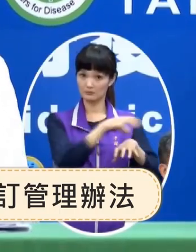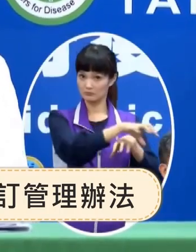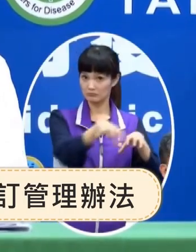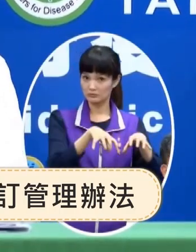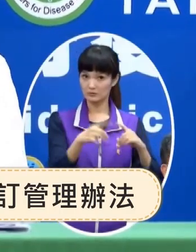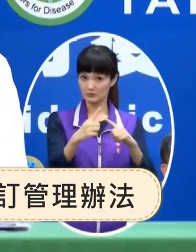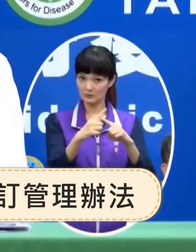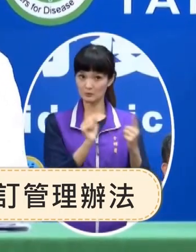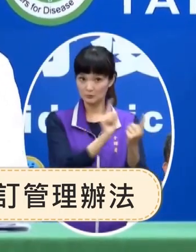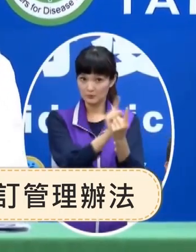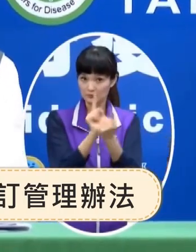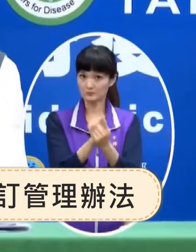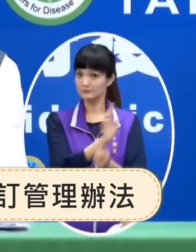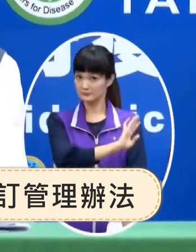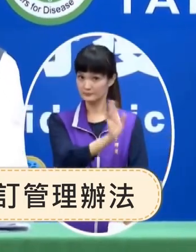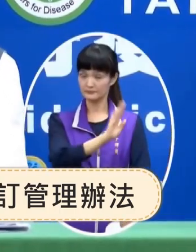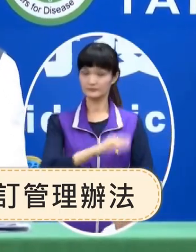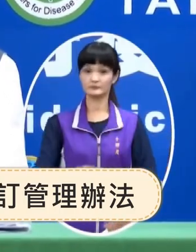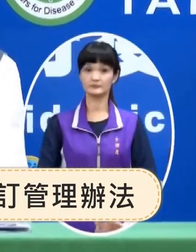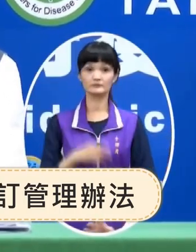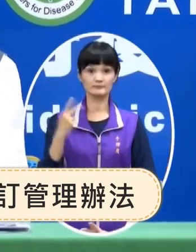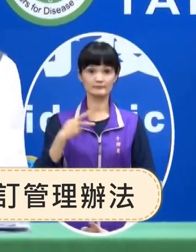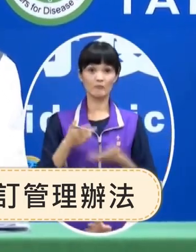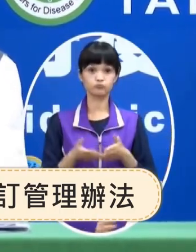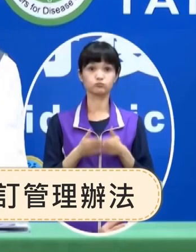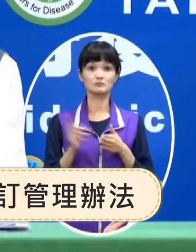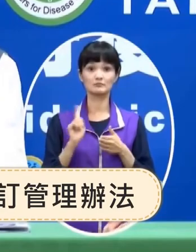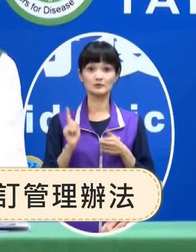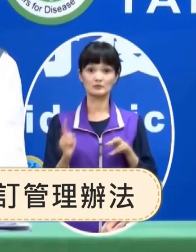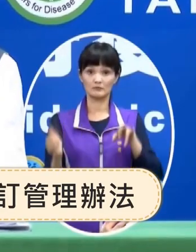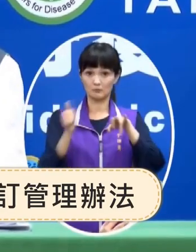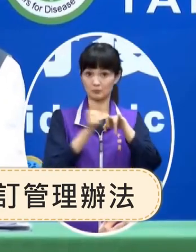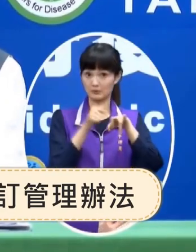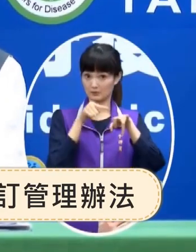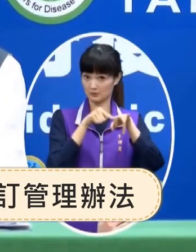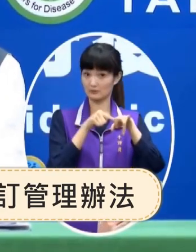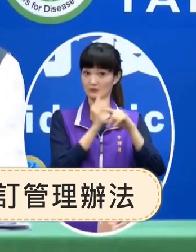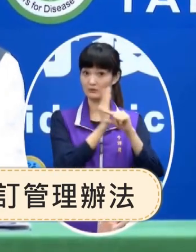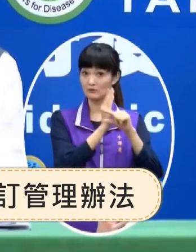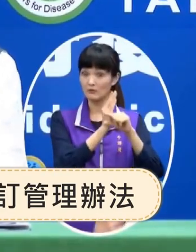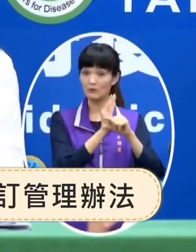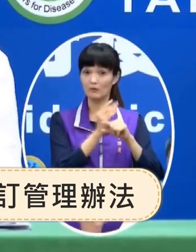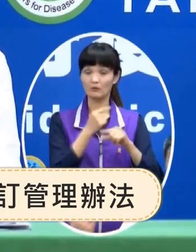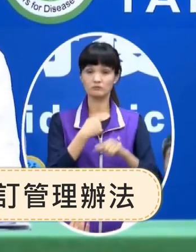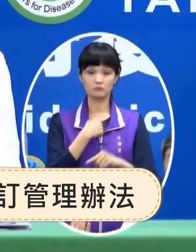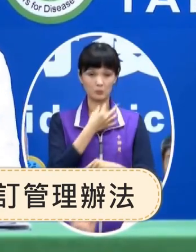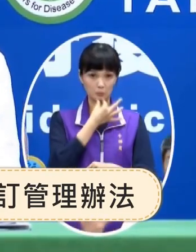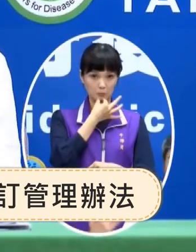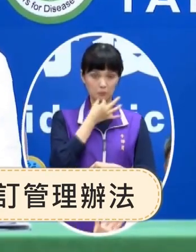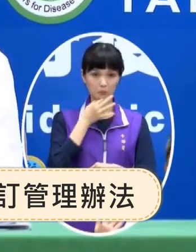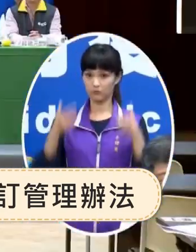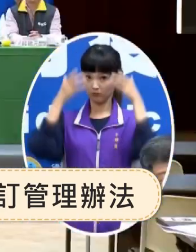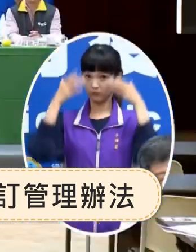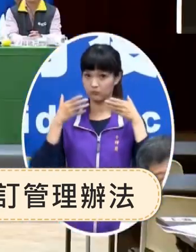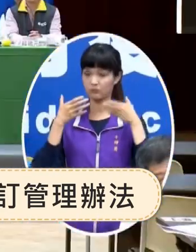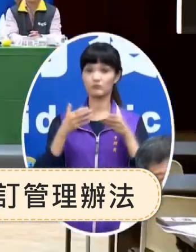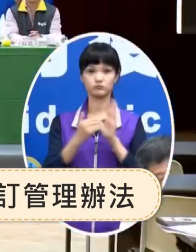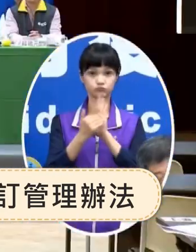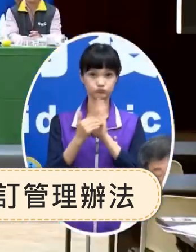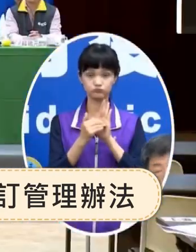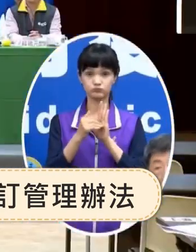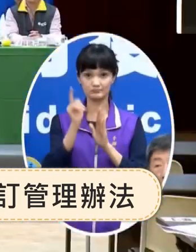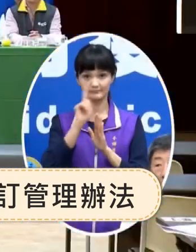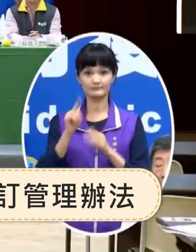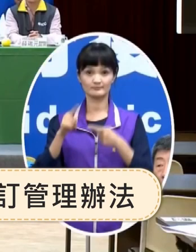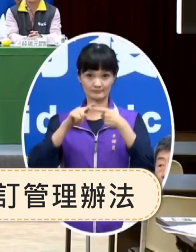有所接触。但重要在飞机里面怎么样避免跟被我们的乘客所感染到？ 第一个就是我